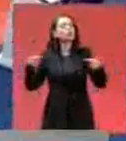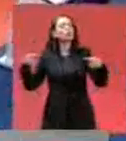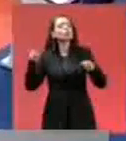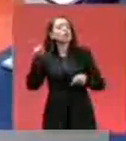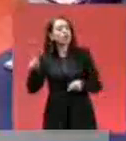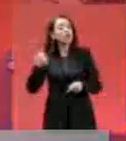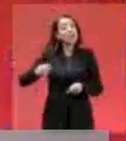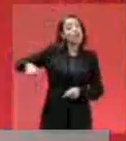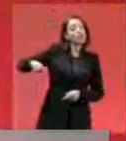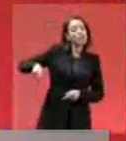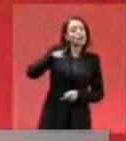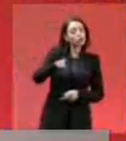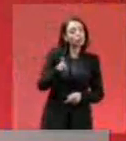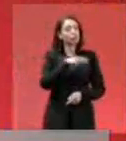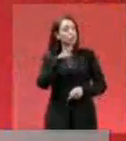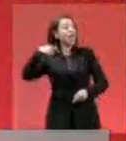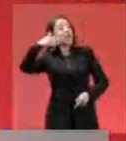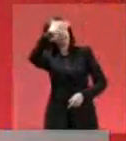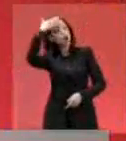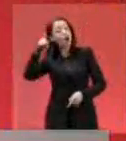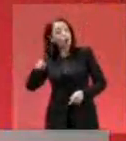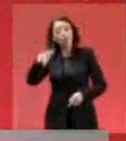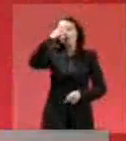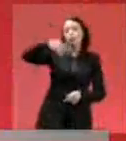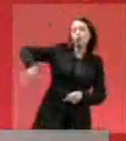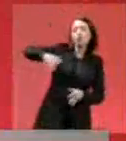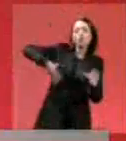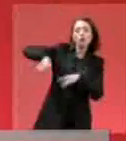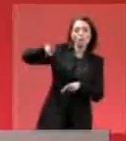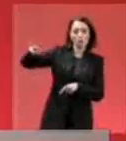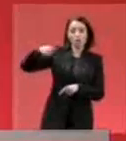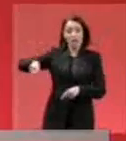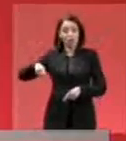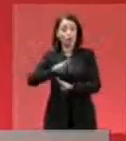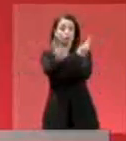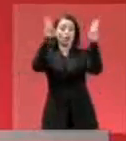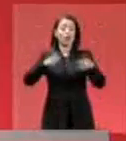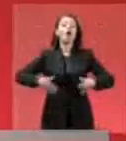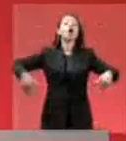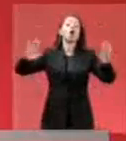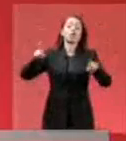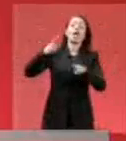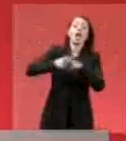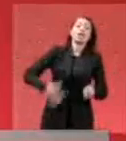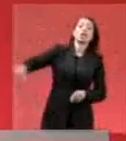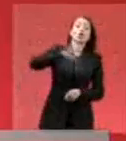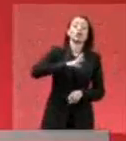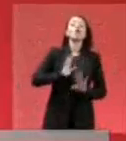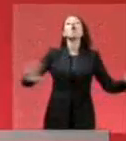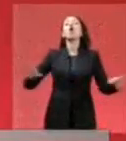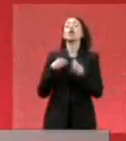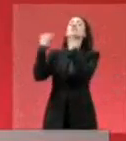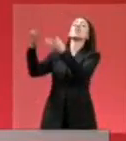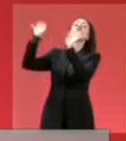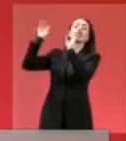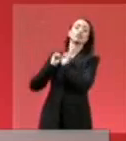να δικάσουν τους εντύμους, για να αθωώσουν τους βρώμικους και να δικάσουν τους καθαρούς. Λοιπόν, ο ελληνικός λαός δεν θα τους κάνει